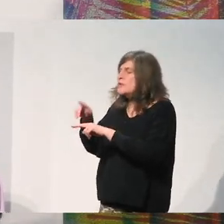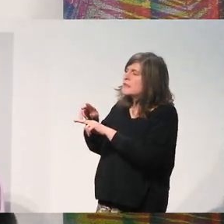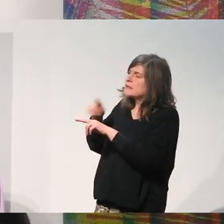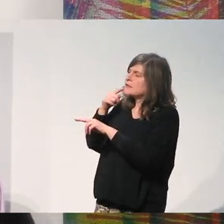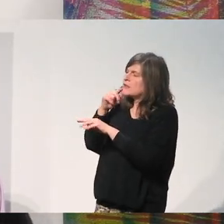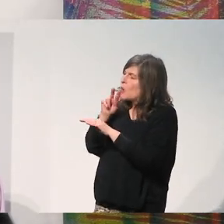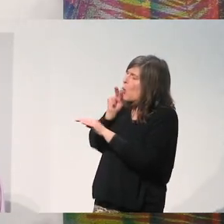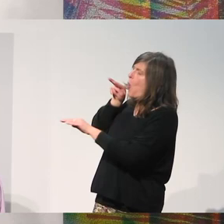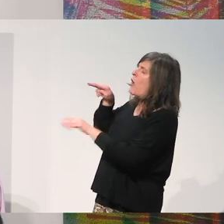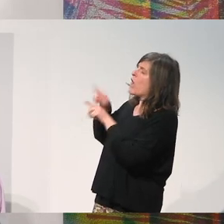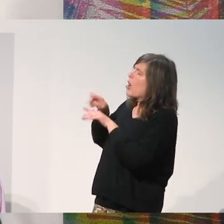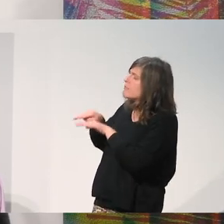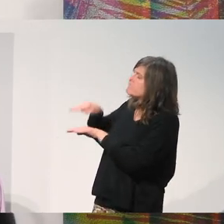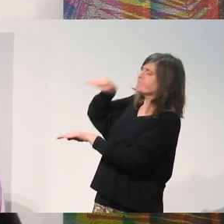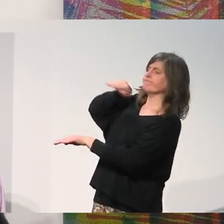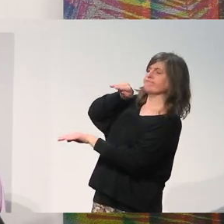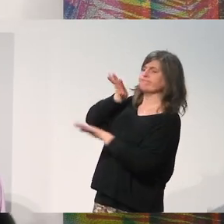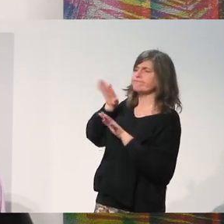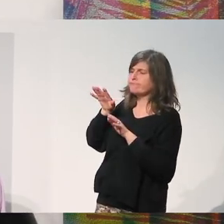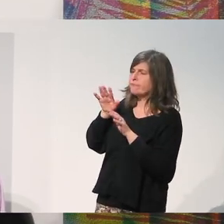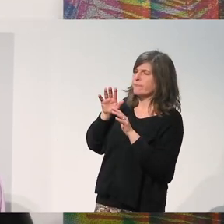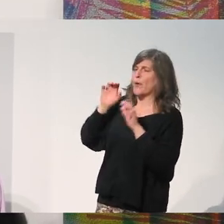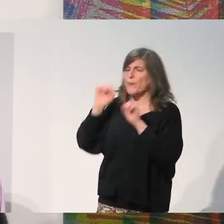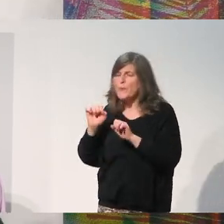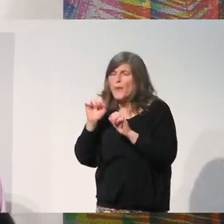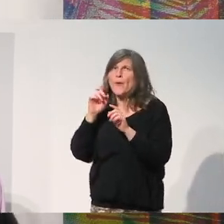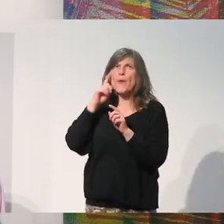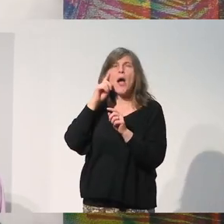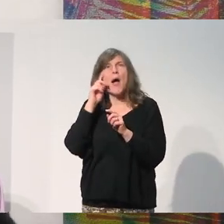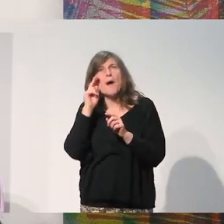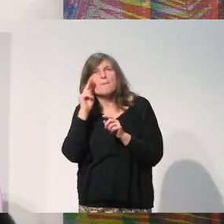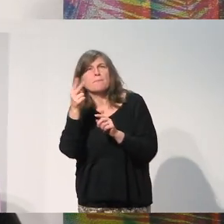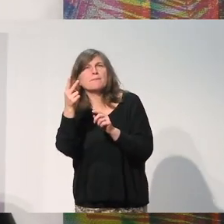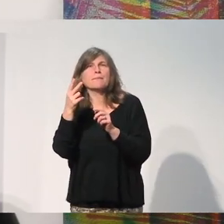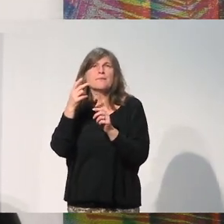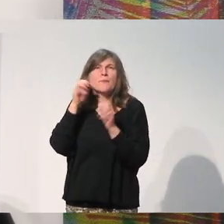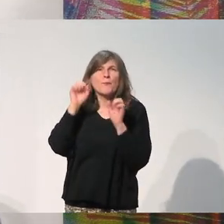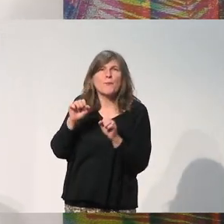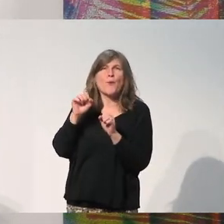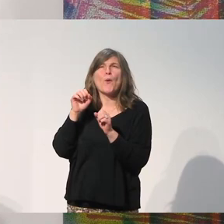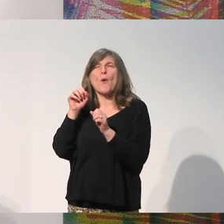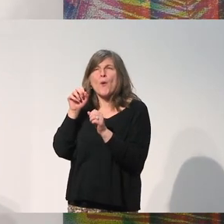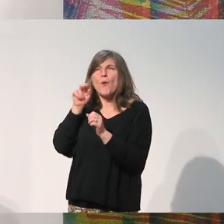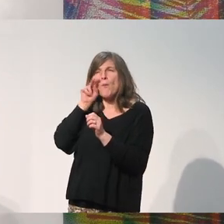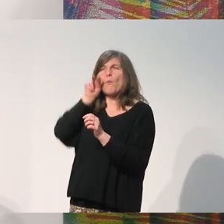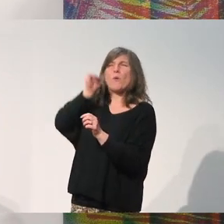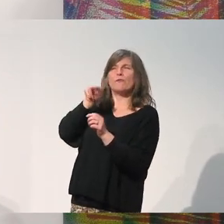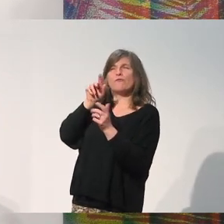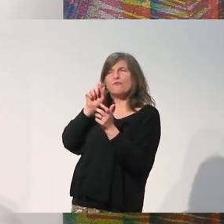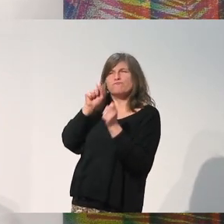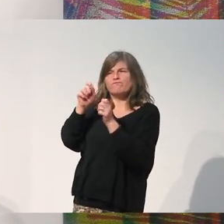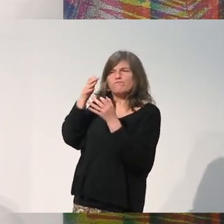et qui en distribue l'interprétation et qui en livre une lecture précise. Je voulais simplement que